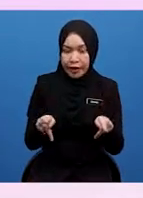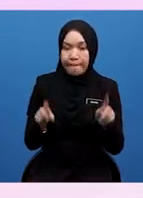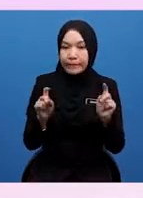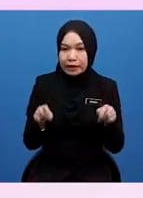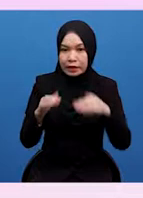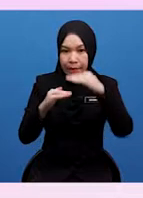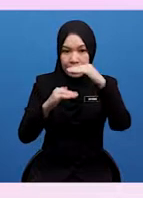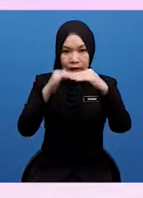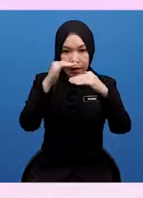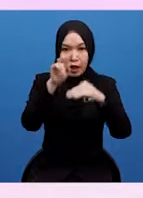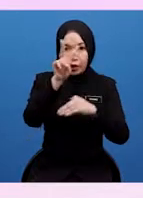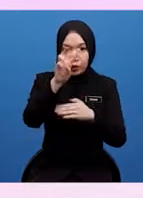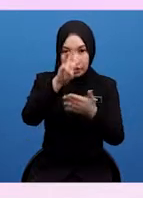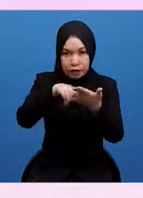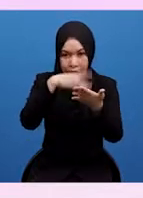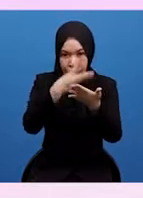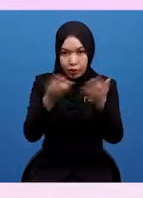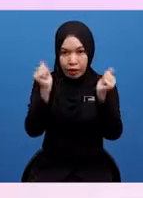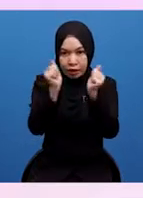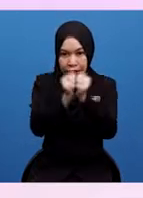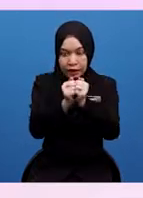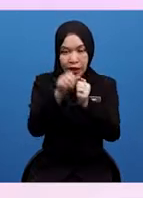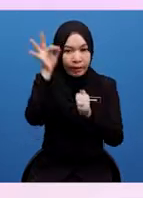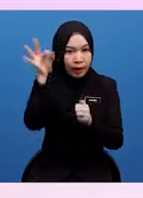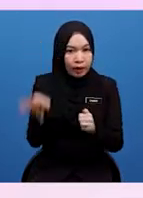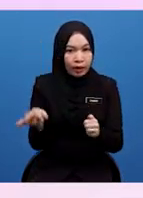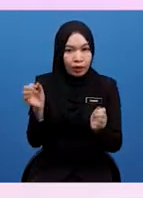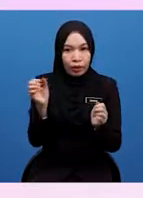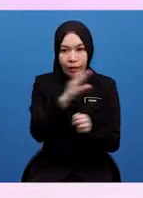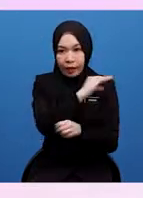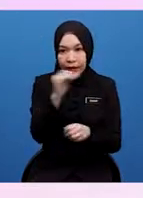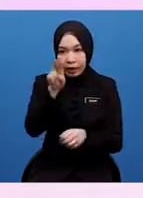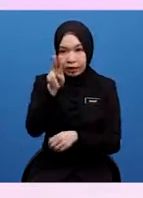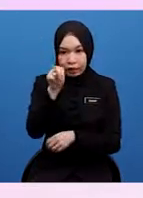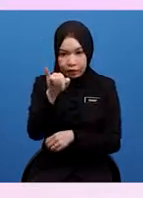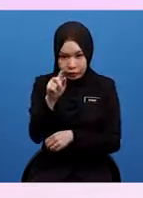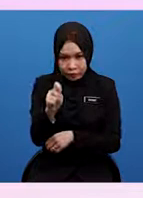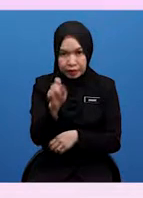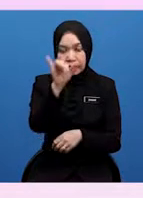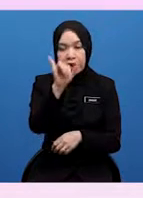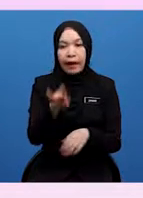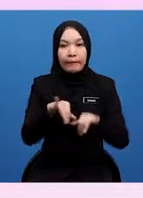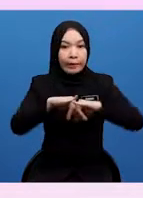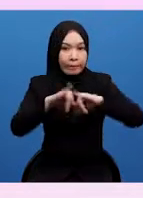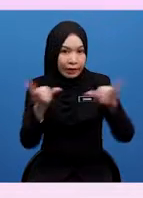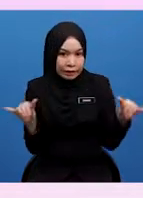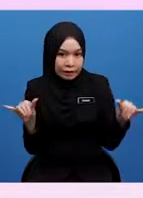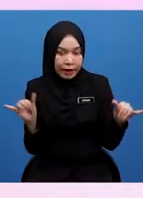membina dua jadual dengan maklumat dan unit yang berbeza. Mari kita